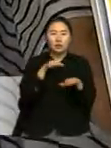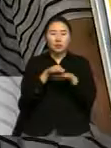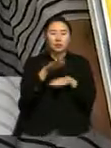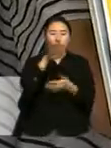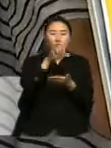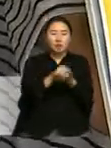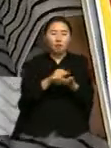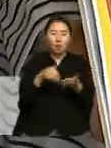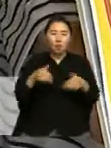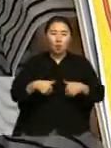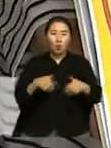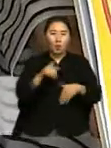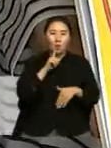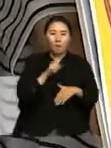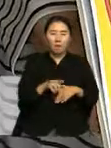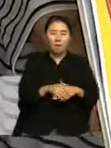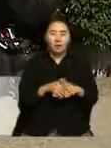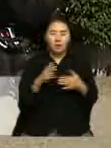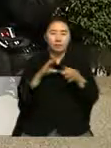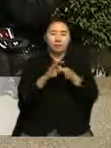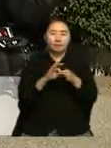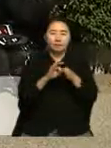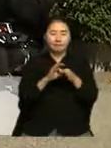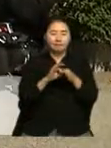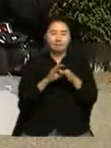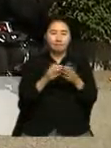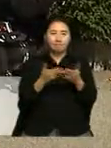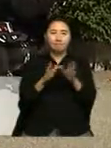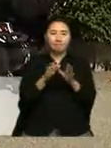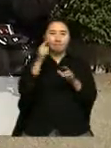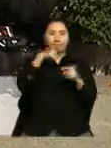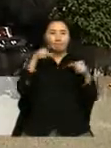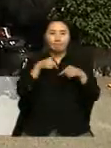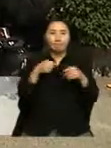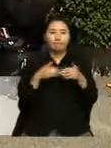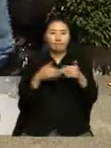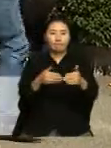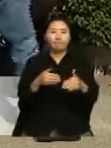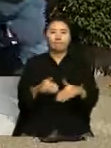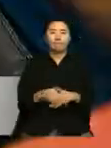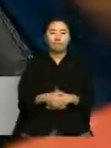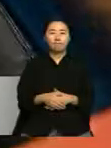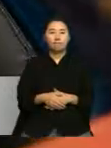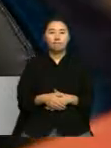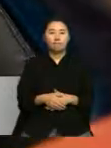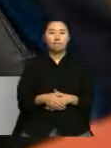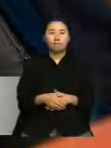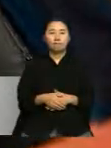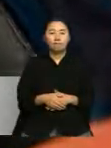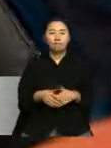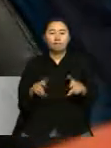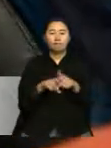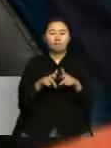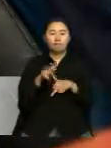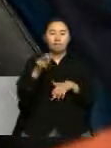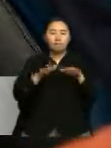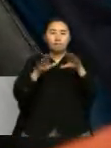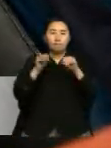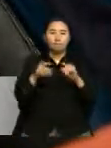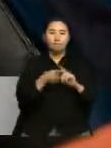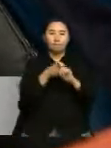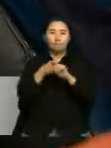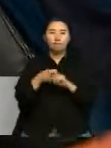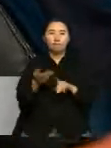확보가 절실하다고 지적했으며 이와 관련해 해당 부서와의 면담을 진행했습니다. 한편 경기도 장애인 차별